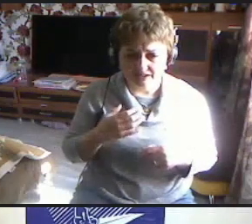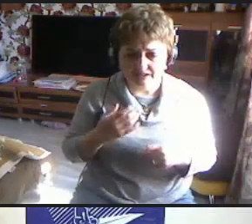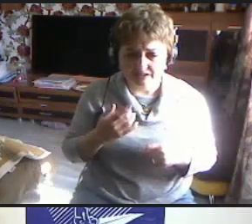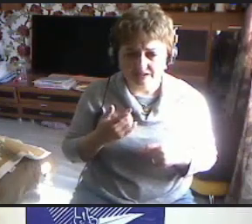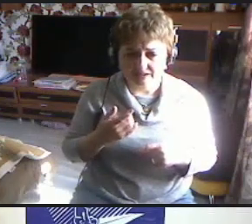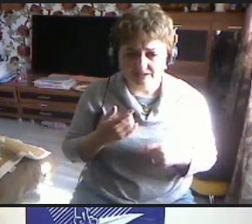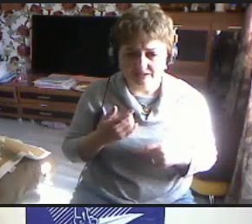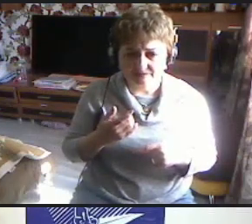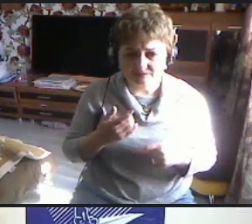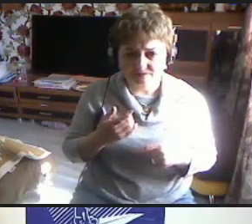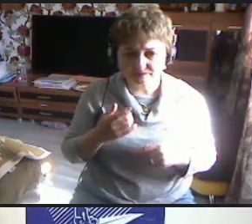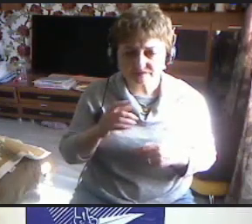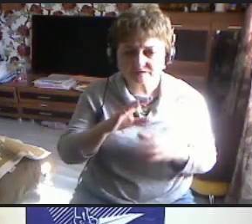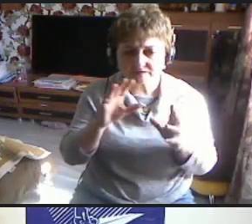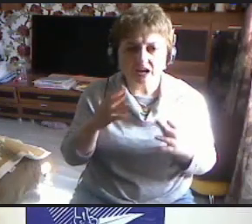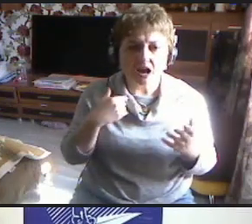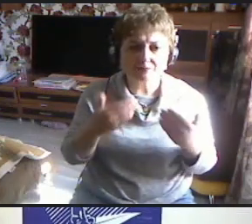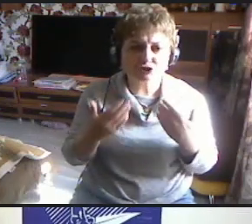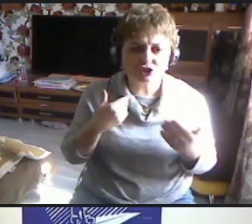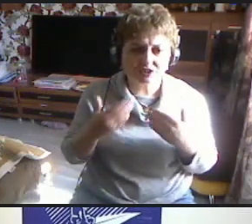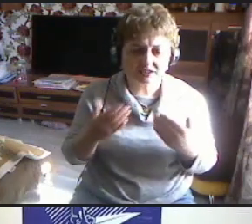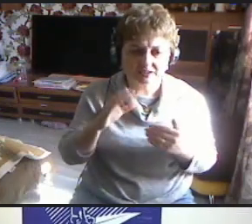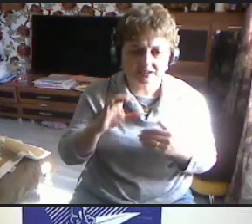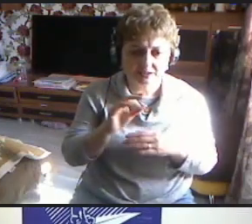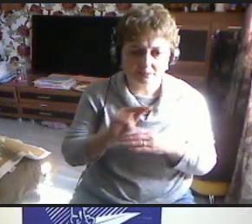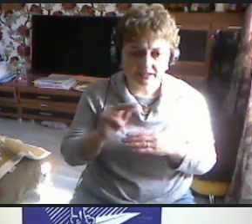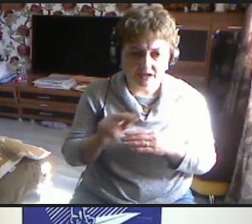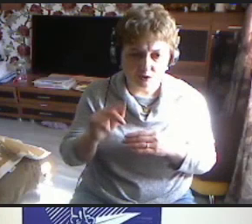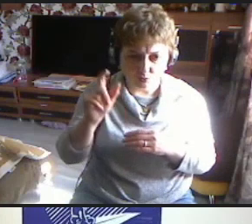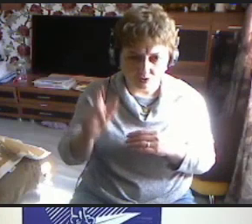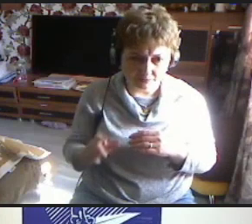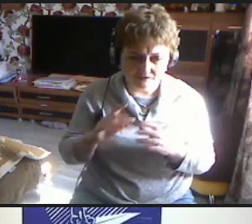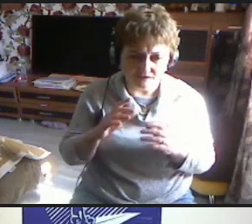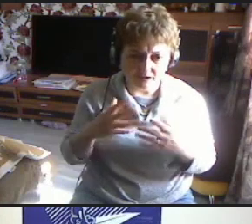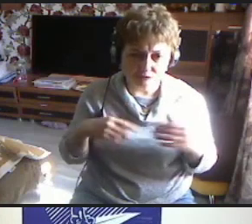в общении с педагогами, чтобы общественная организация